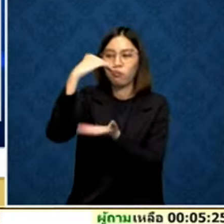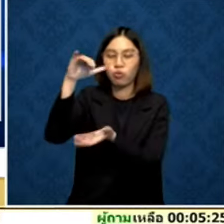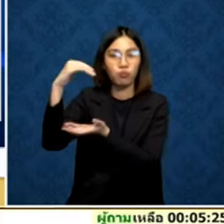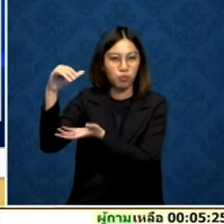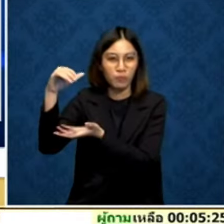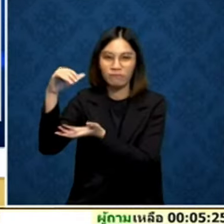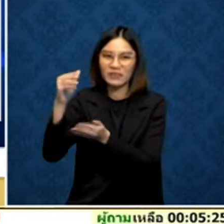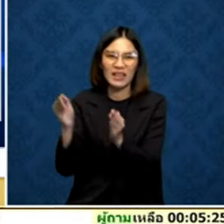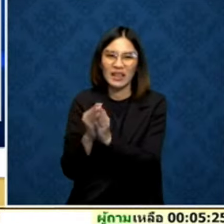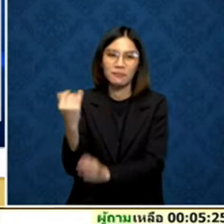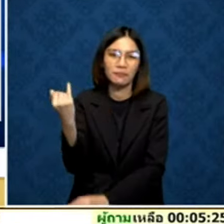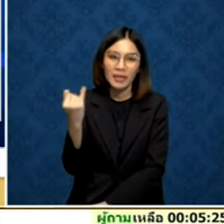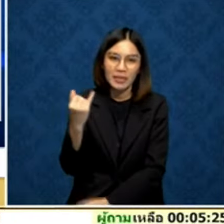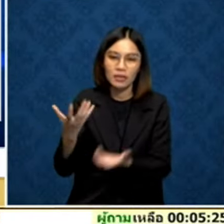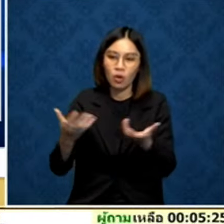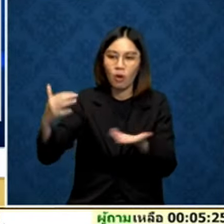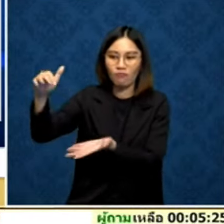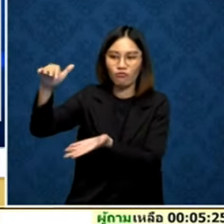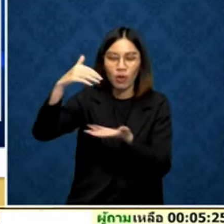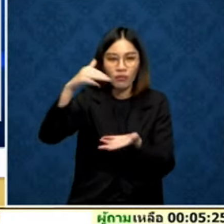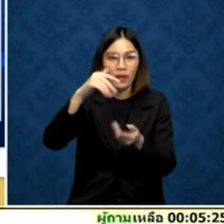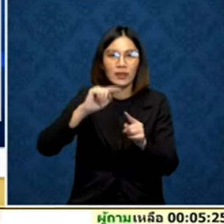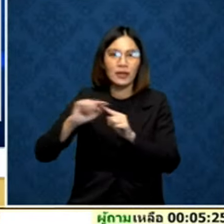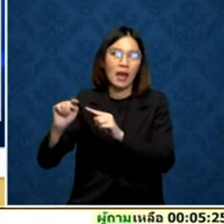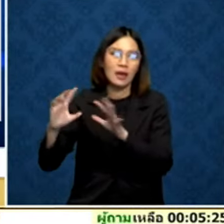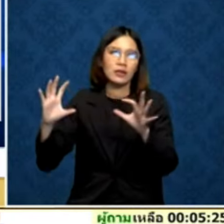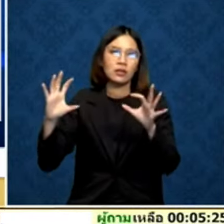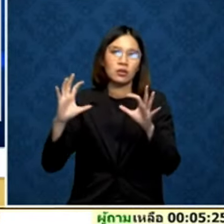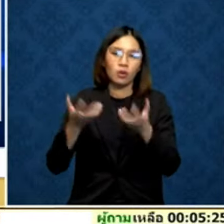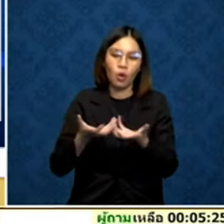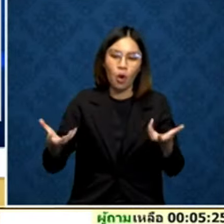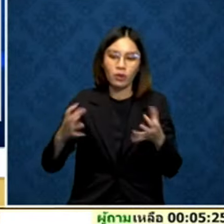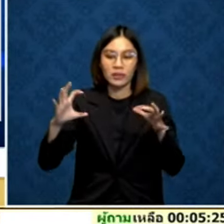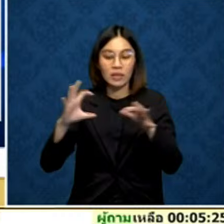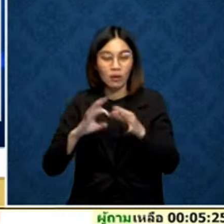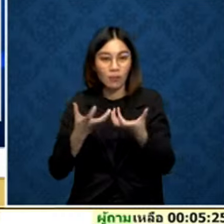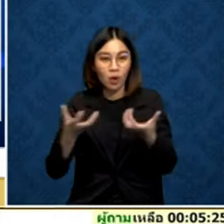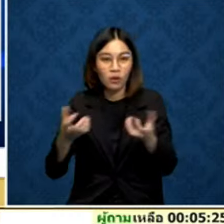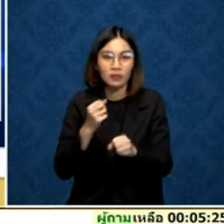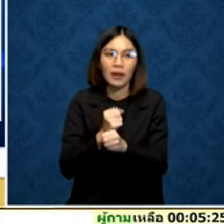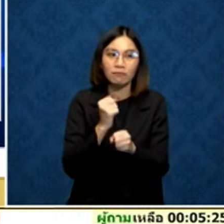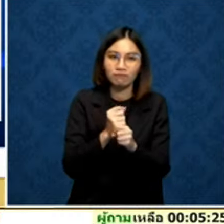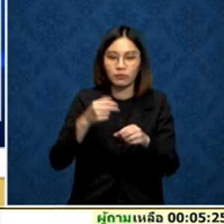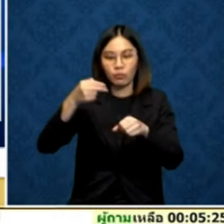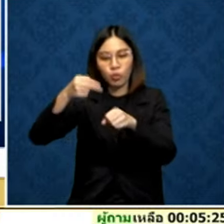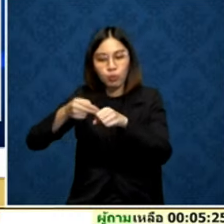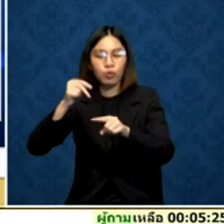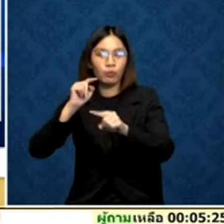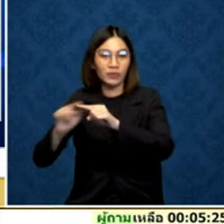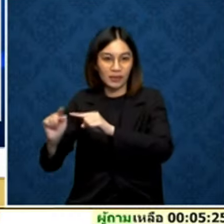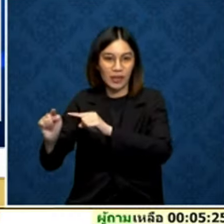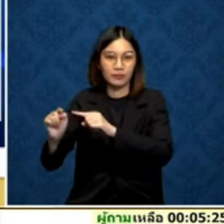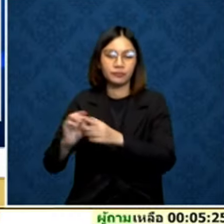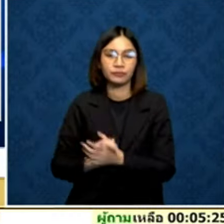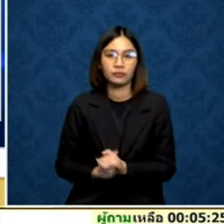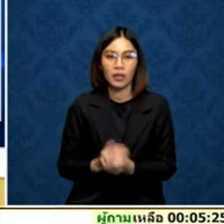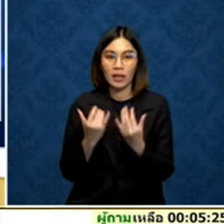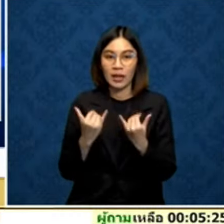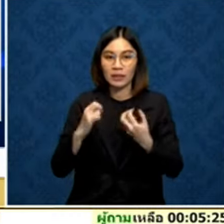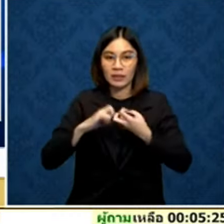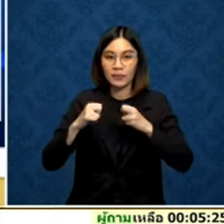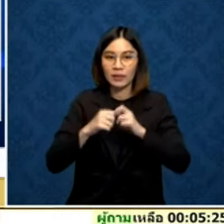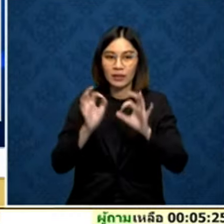ำเข้าก็นำเข้าสินค้าเพิ่มมากขึ้นซึ่งส่วนใหญ่มีเกี่ยวสินค้าที่เกี่ยวข้องกับวัตถุดิบแล้วก็พลังงานนะครับตรงนี้เนี่ยปัญหาใ